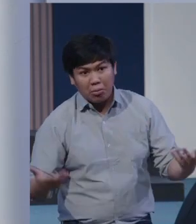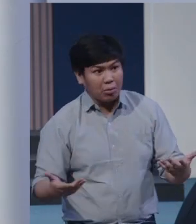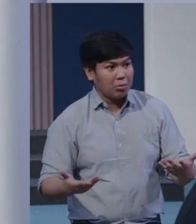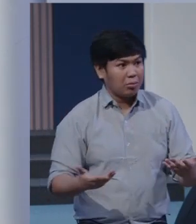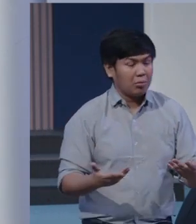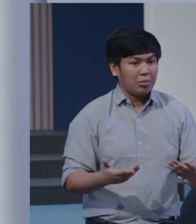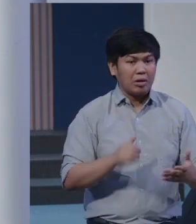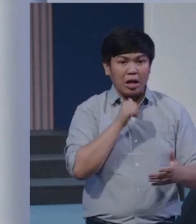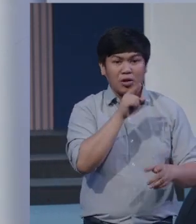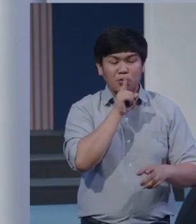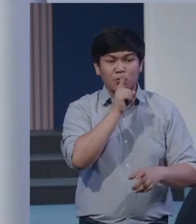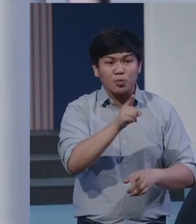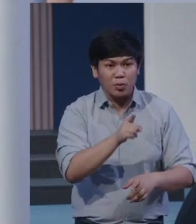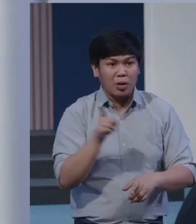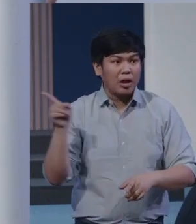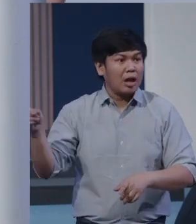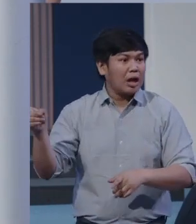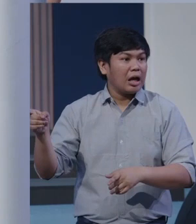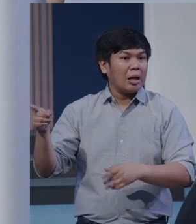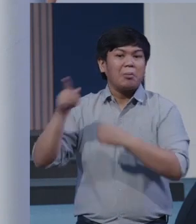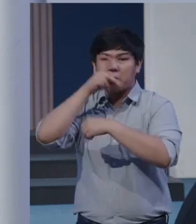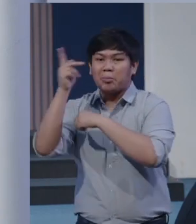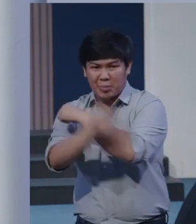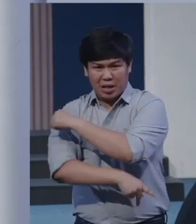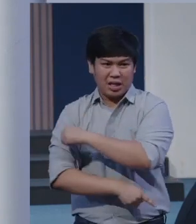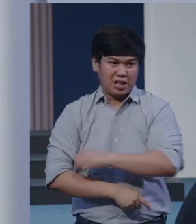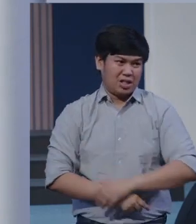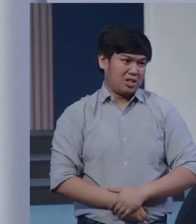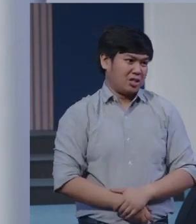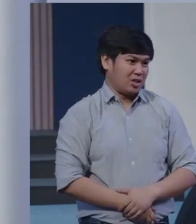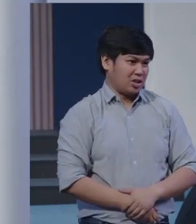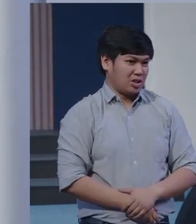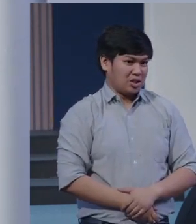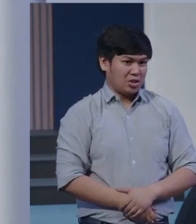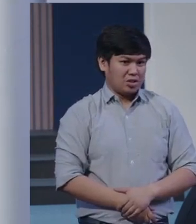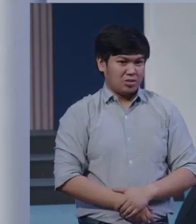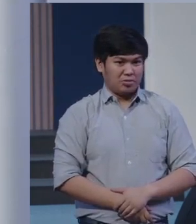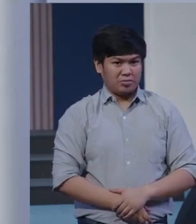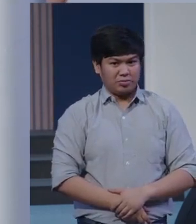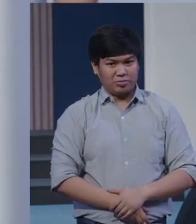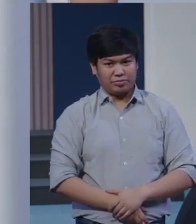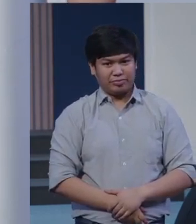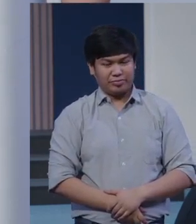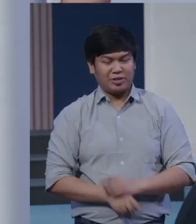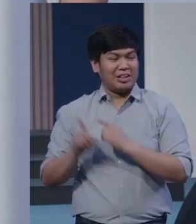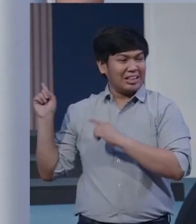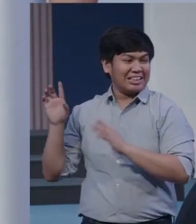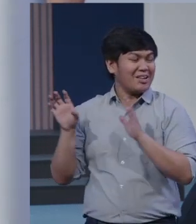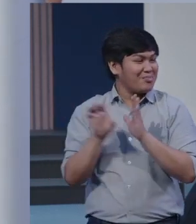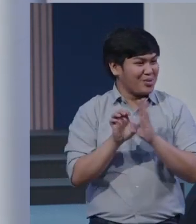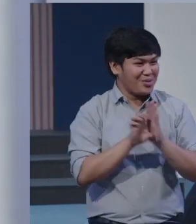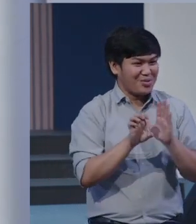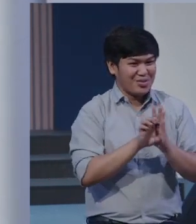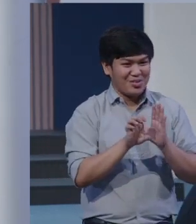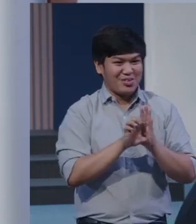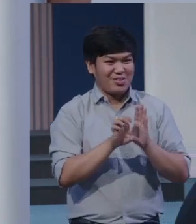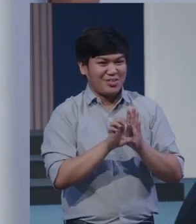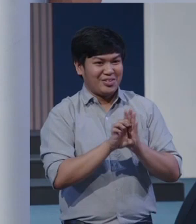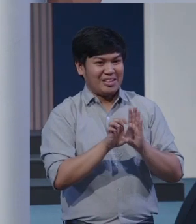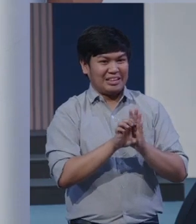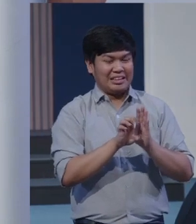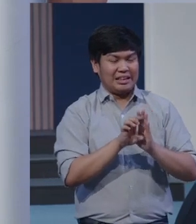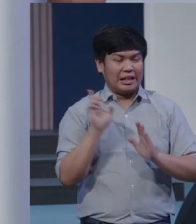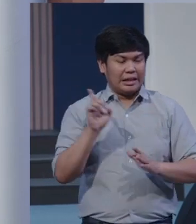itahan siya kaya yung cellphone ko Parang naiwan ko nandito lang yung kanina eh nasa bulsa na nung